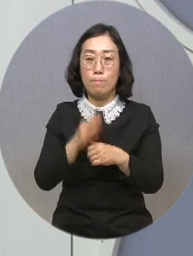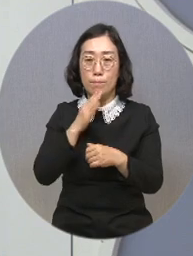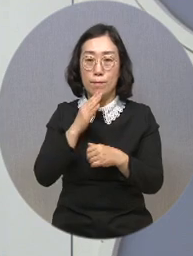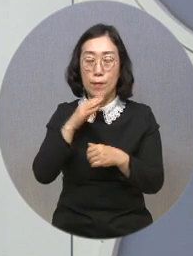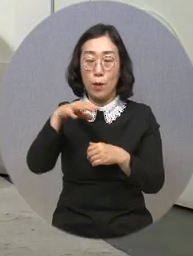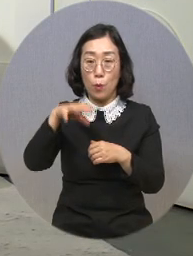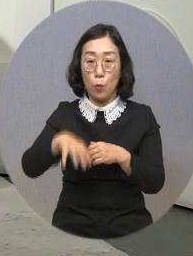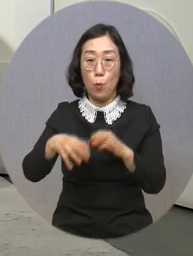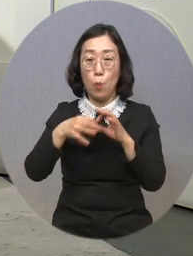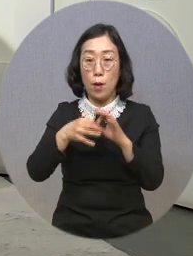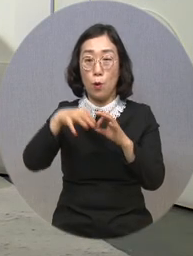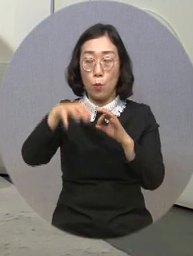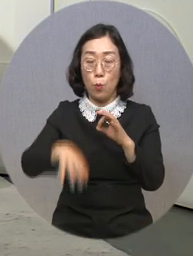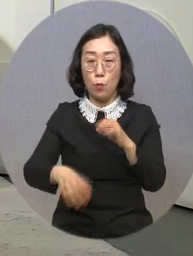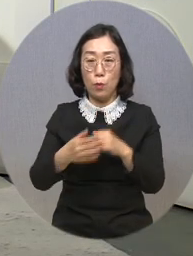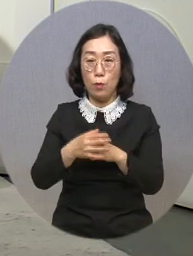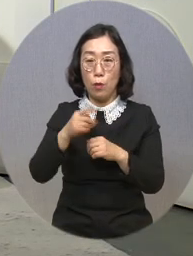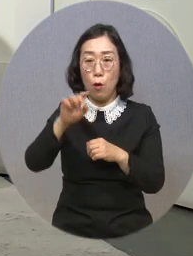네, 그리고 지금